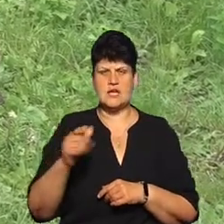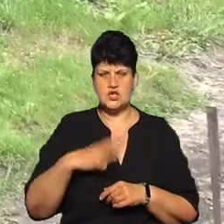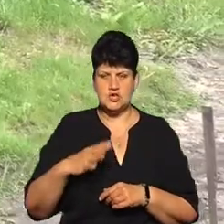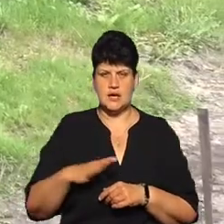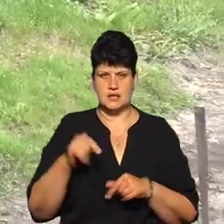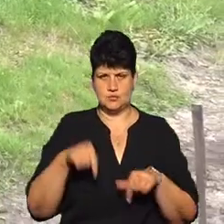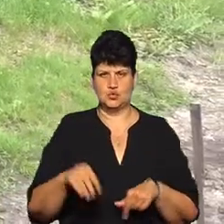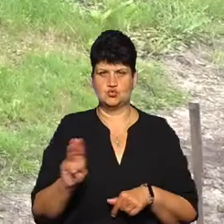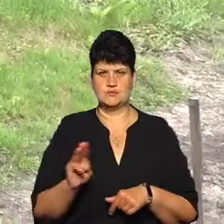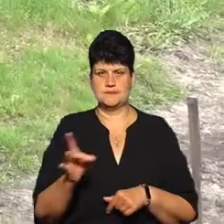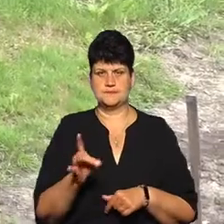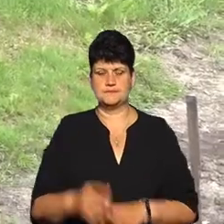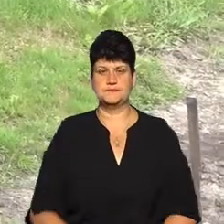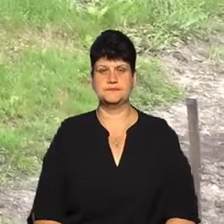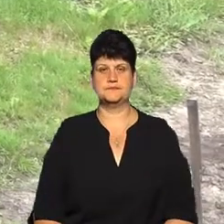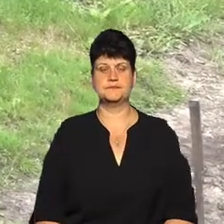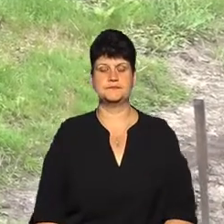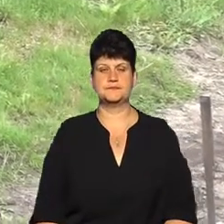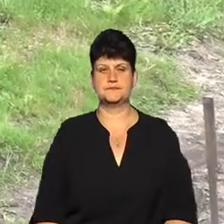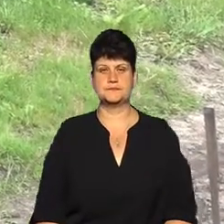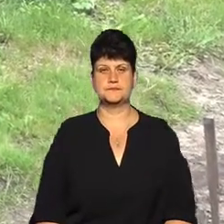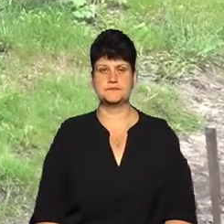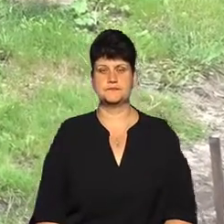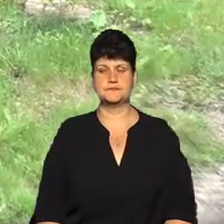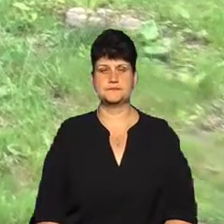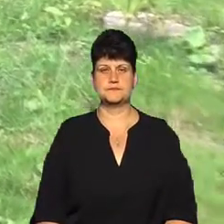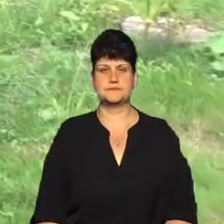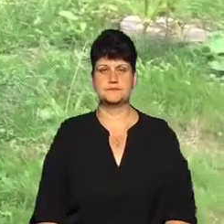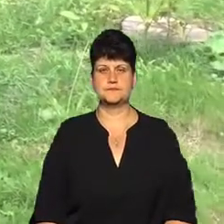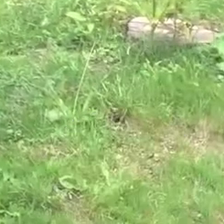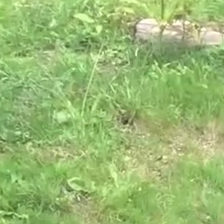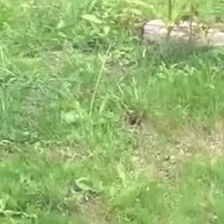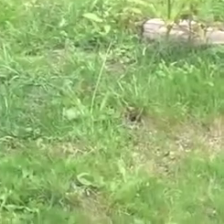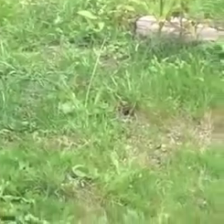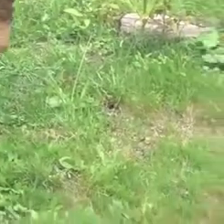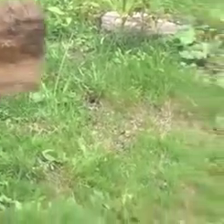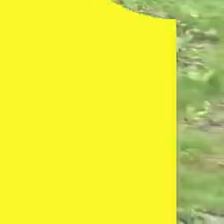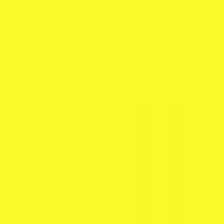на Шумщині. Людмила Путькалець, Андрій Прокопів. Новини на Суспільному. Тернопіль.